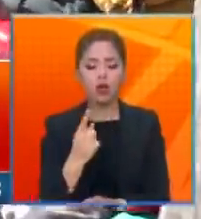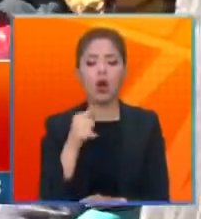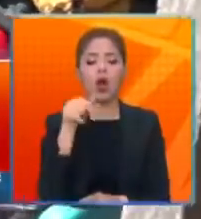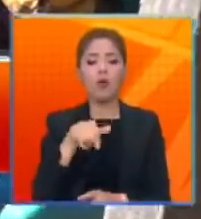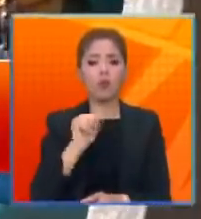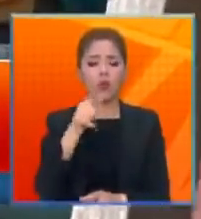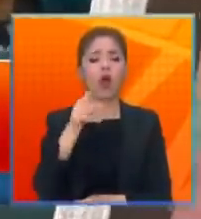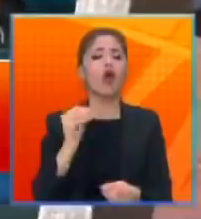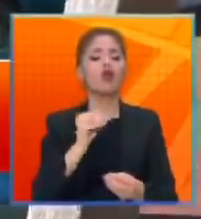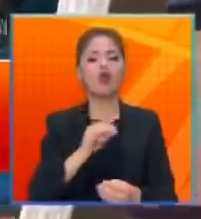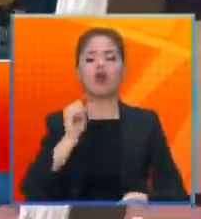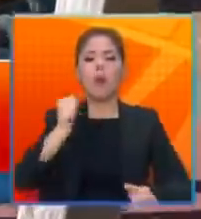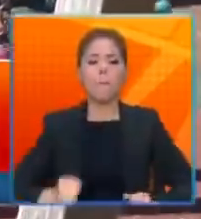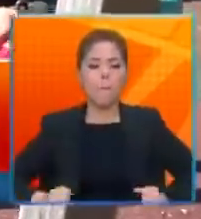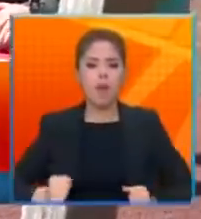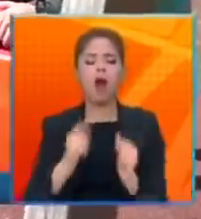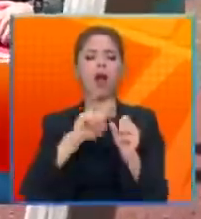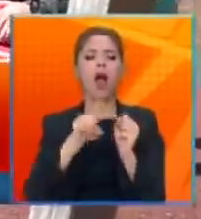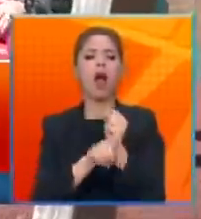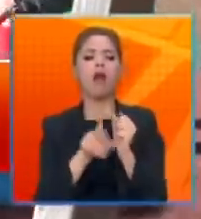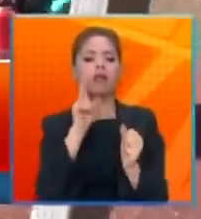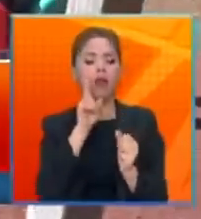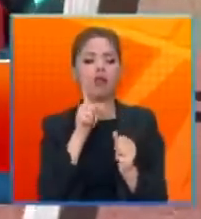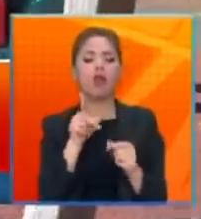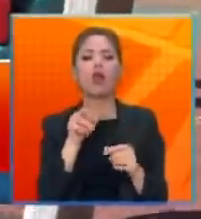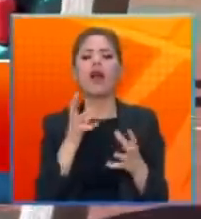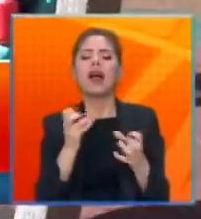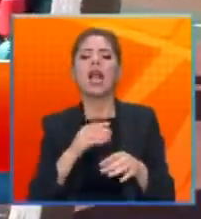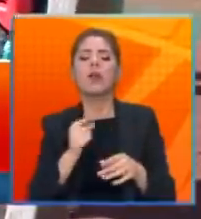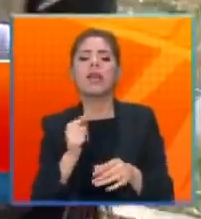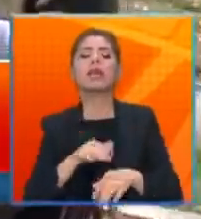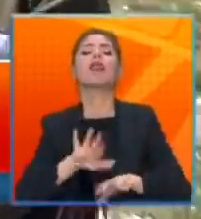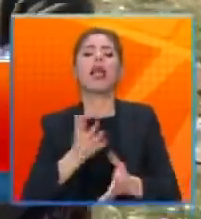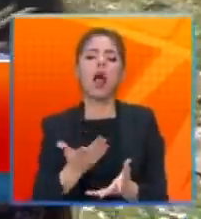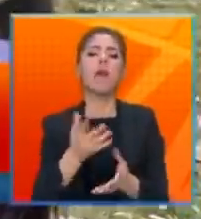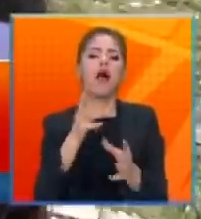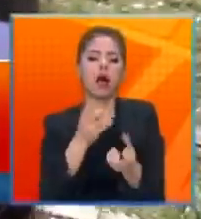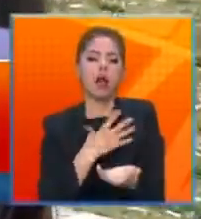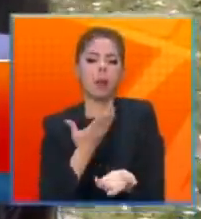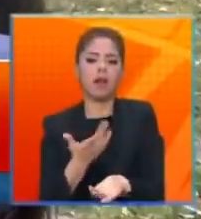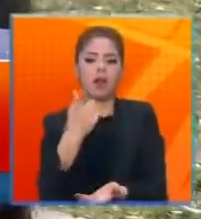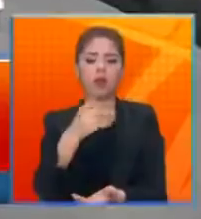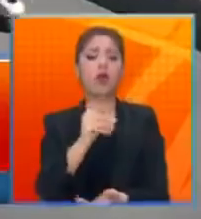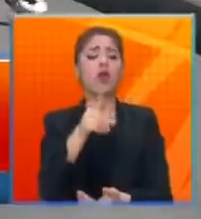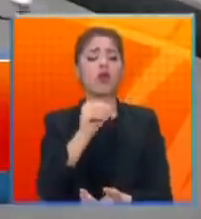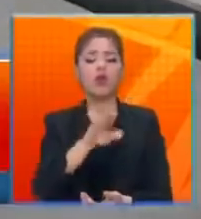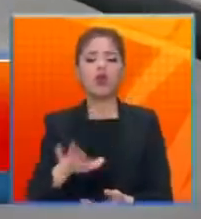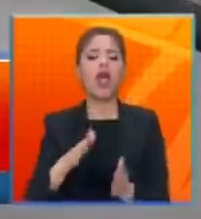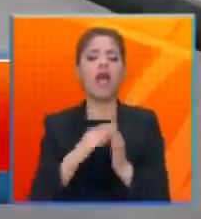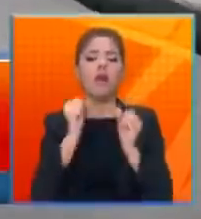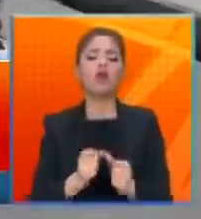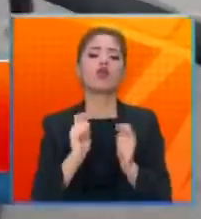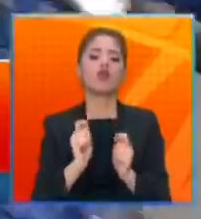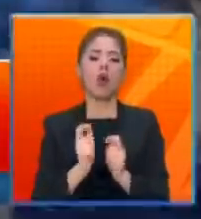bugün çocuk parklarına da hafta sonu kalabalığı kadar olmasa da çocukları görmek mümkün. Bu çocuğu ne kadar tutabilirsin evin içinde?